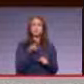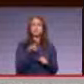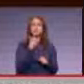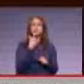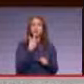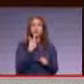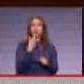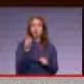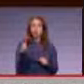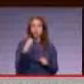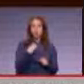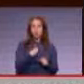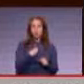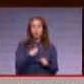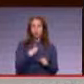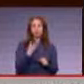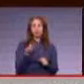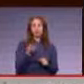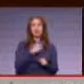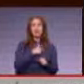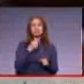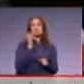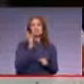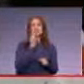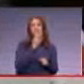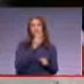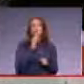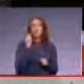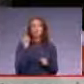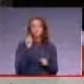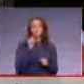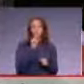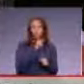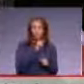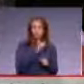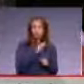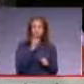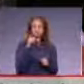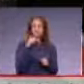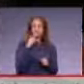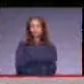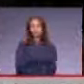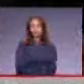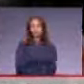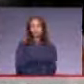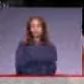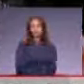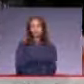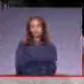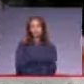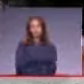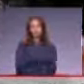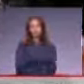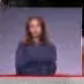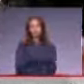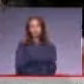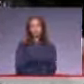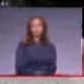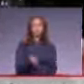ده، ولو ان هو بيتعرض قليل قوي على التلفزيون. ما اعرفش، الايام في